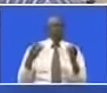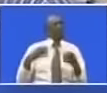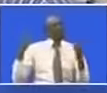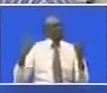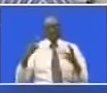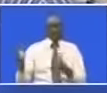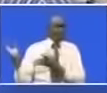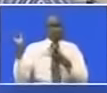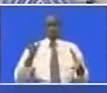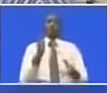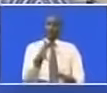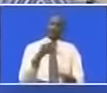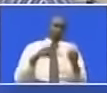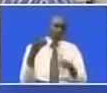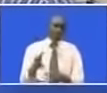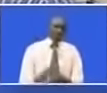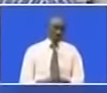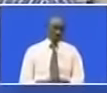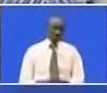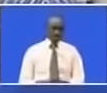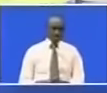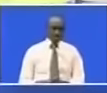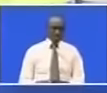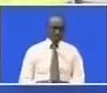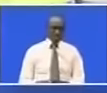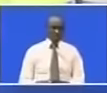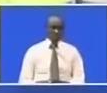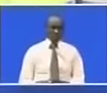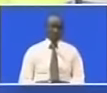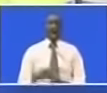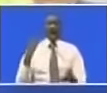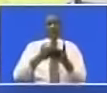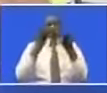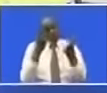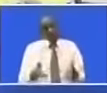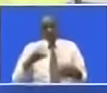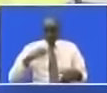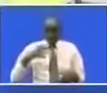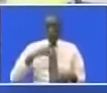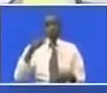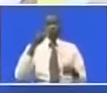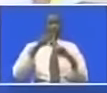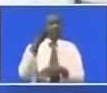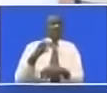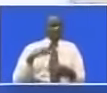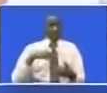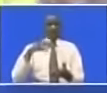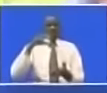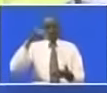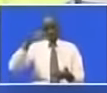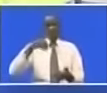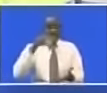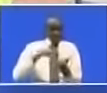sana. Wengi sana wameletwa. Mpaka sasa wapigaji kura wangu ndani ya kituo changu hichi